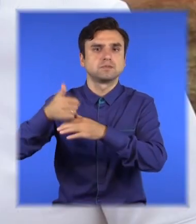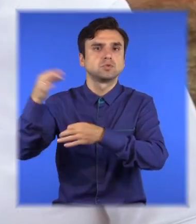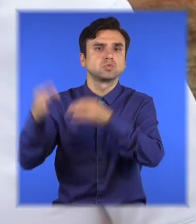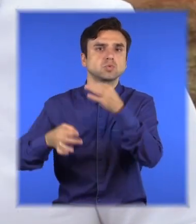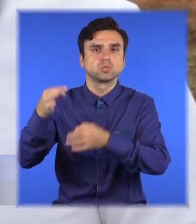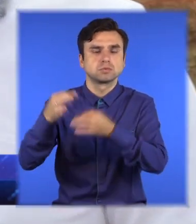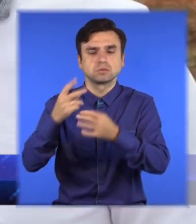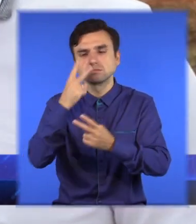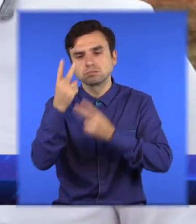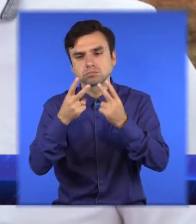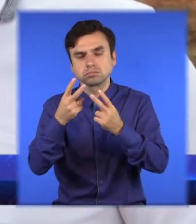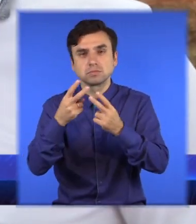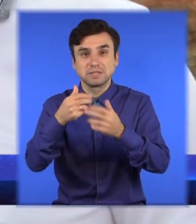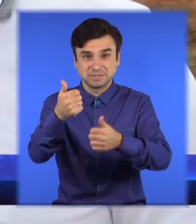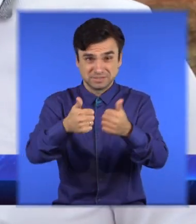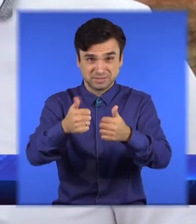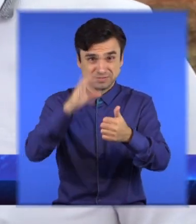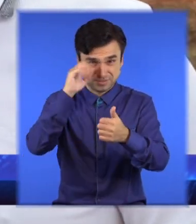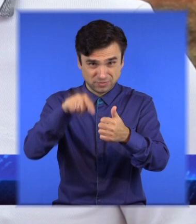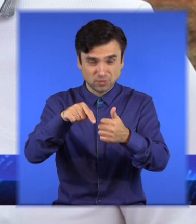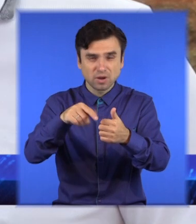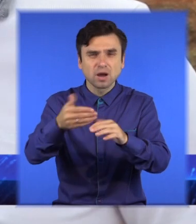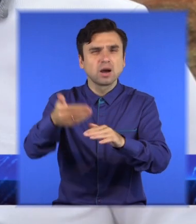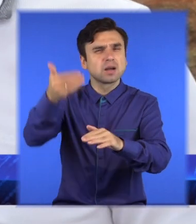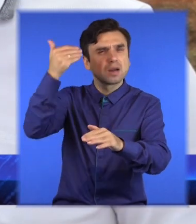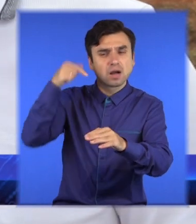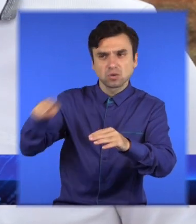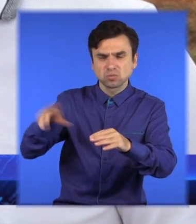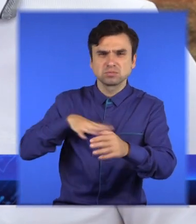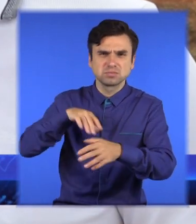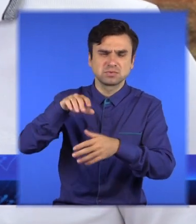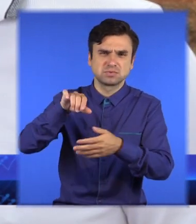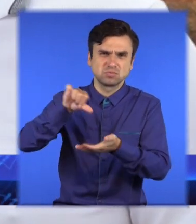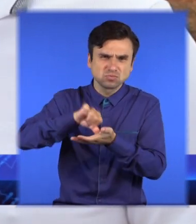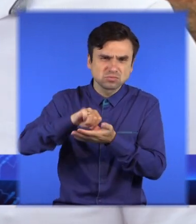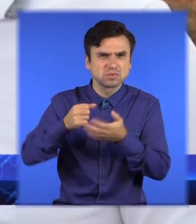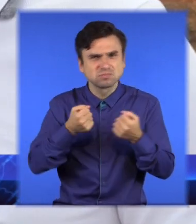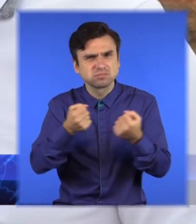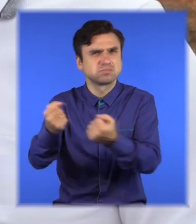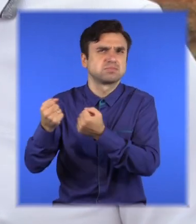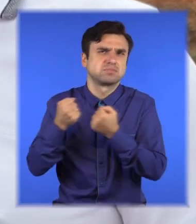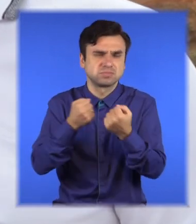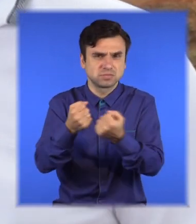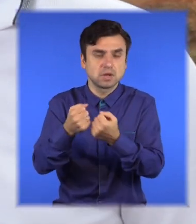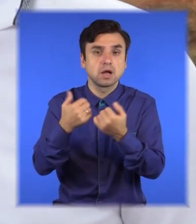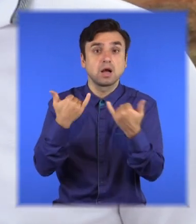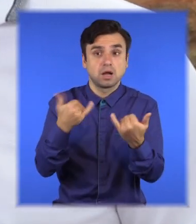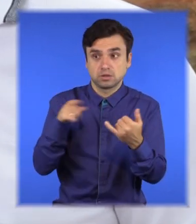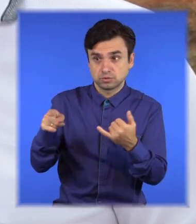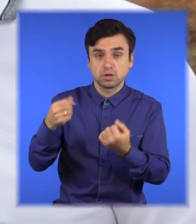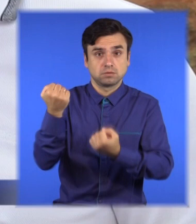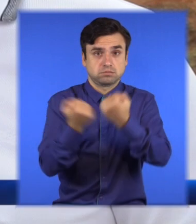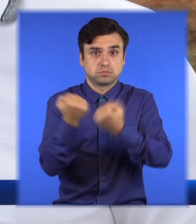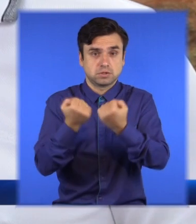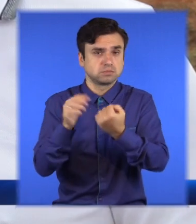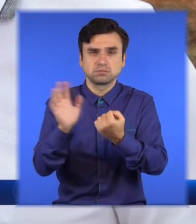гонщики. Ці гонки дуже подобаються нашим криворіжцям, тому що тут відбувається екстрим, тут елементи автокроса і